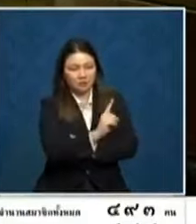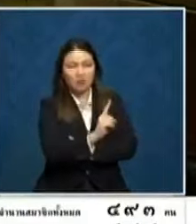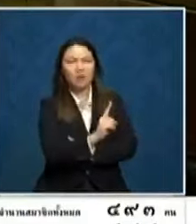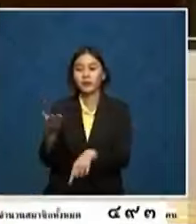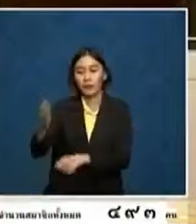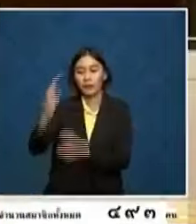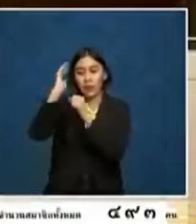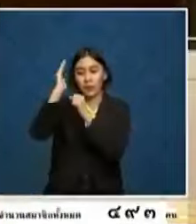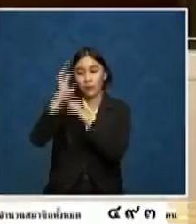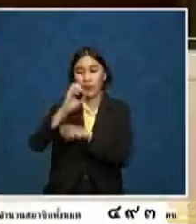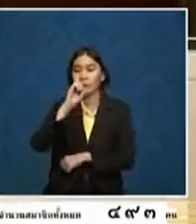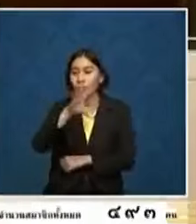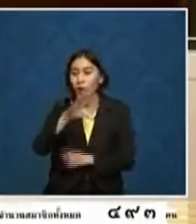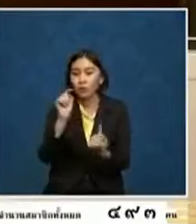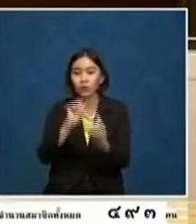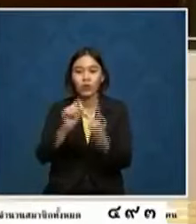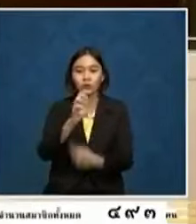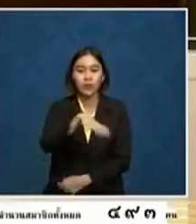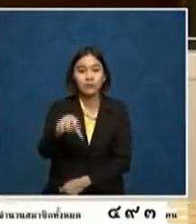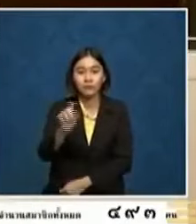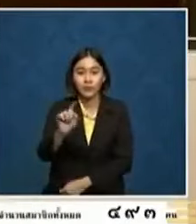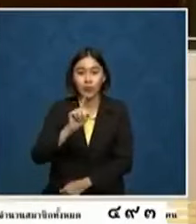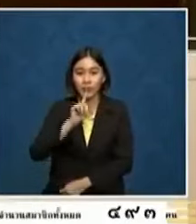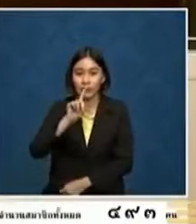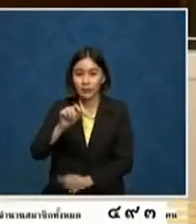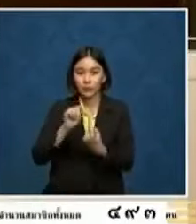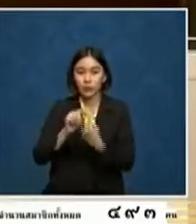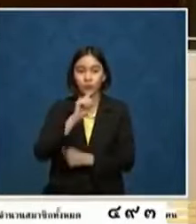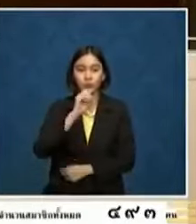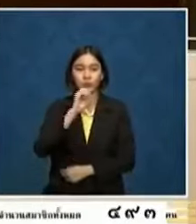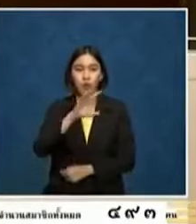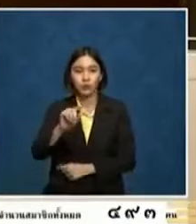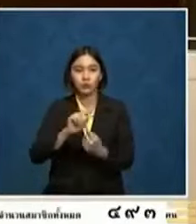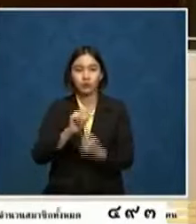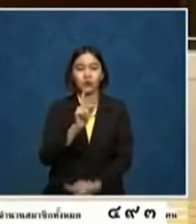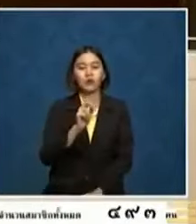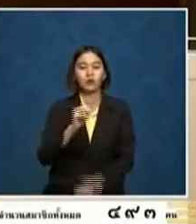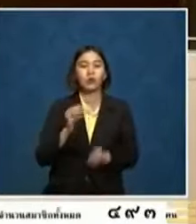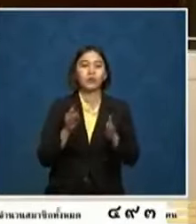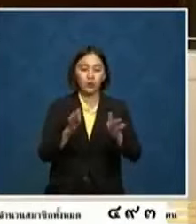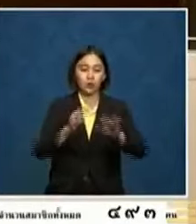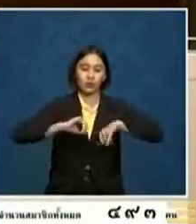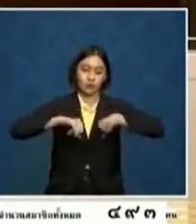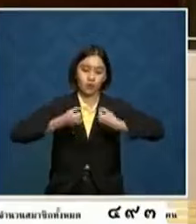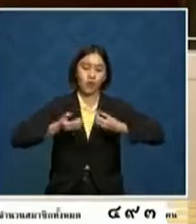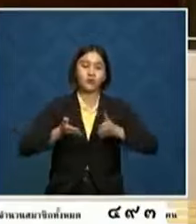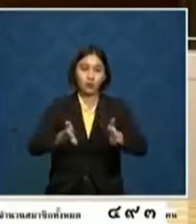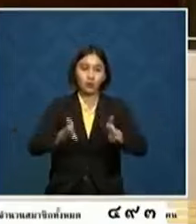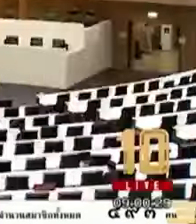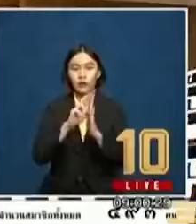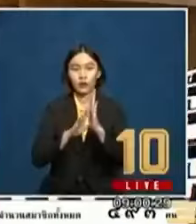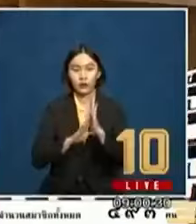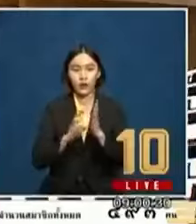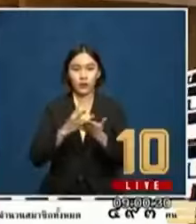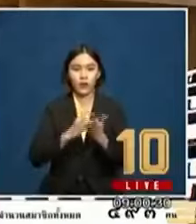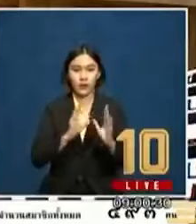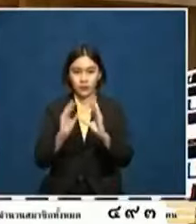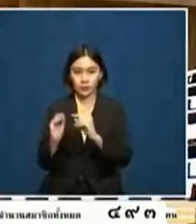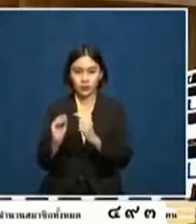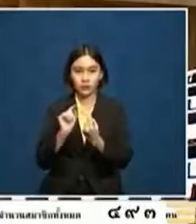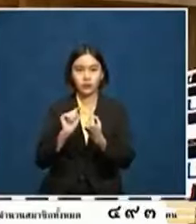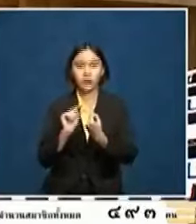านไหมนะไอ้เรื่องเติมเงินหมื่นเนี่ยขึ้นอยู่กับรัฐบาลจะทำยังไงประการแรกท่านผู้ชมฮะยังไม่เกี่ยว